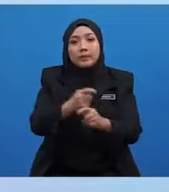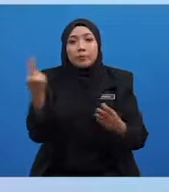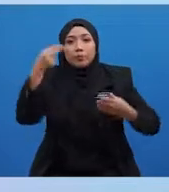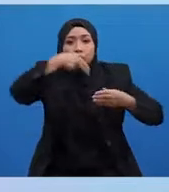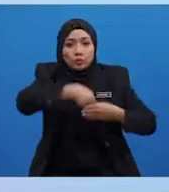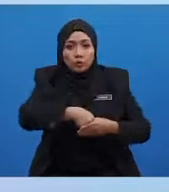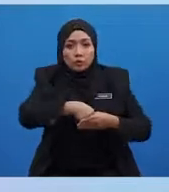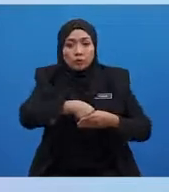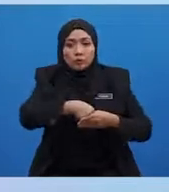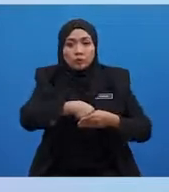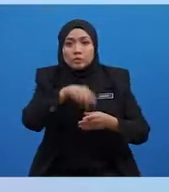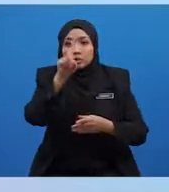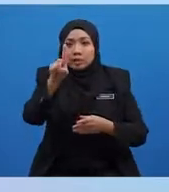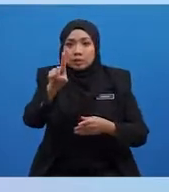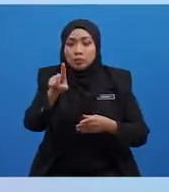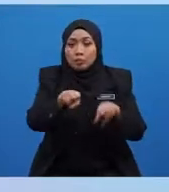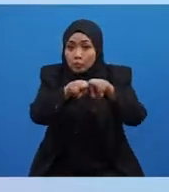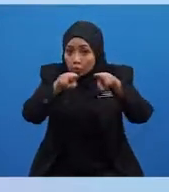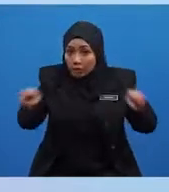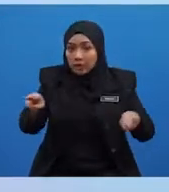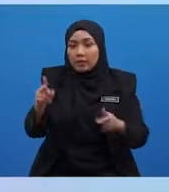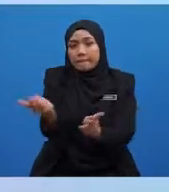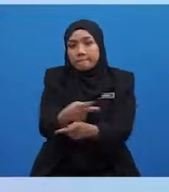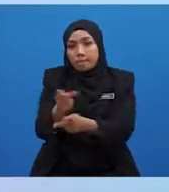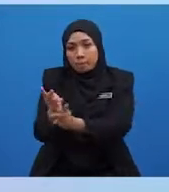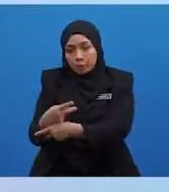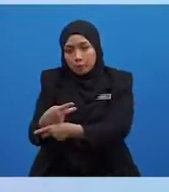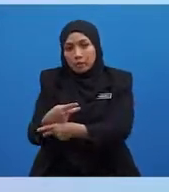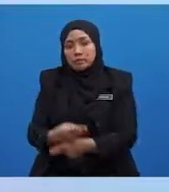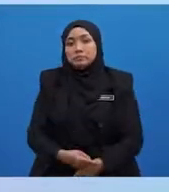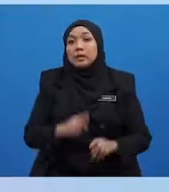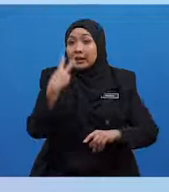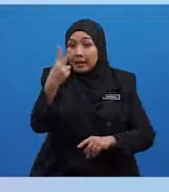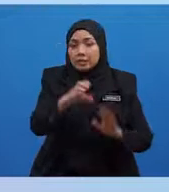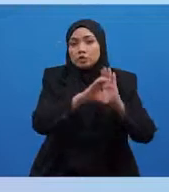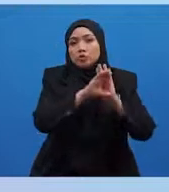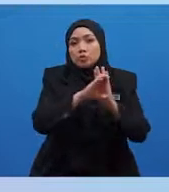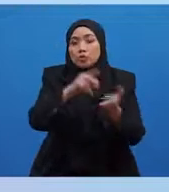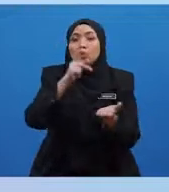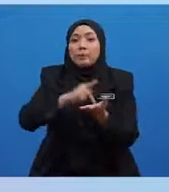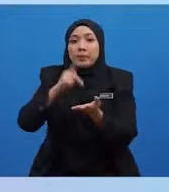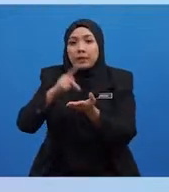untuk seunit produk. Mari kita lihat bagaimana pengiraannya dilakukan.